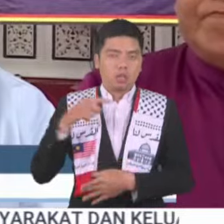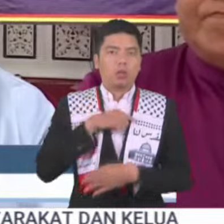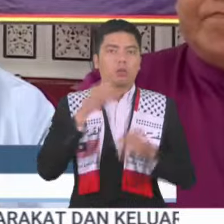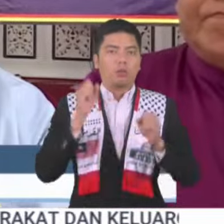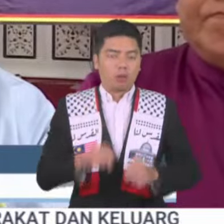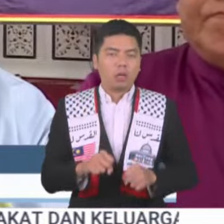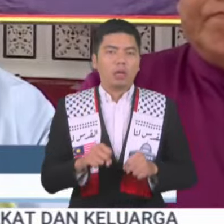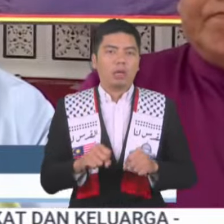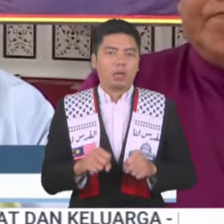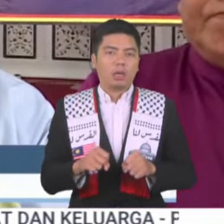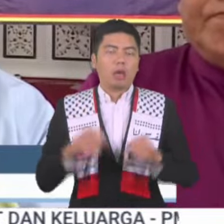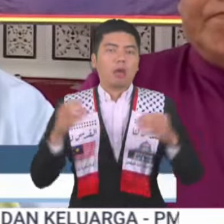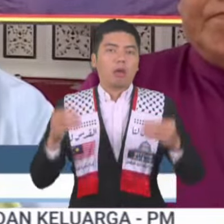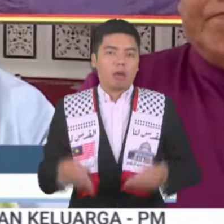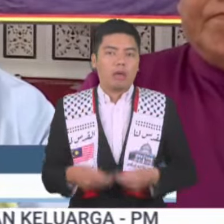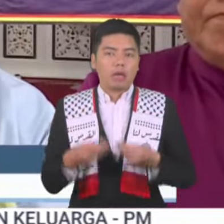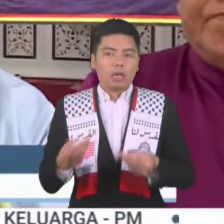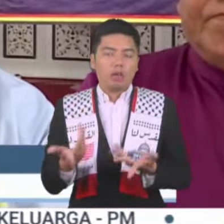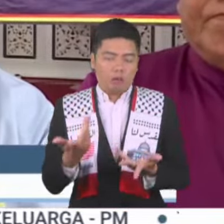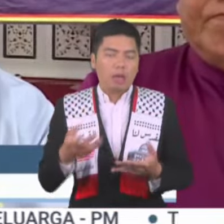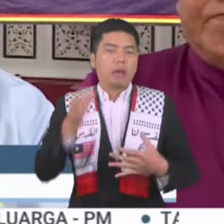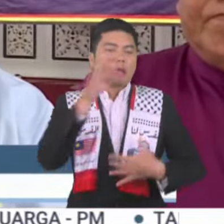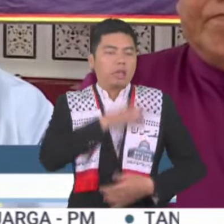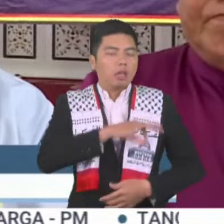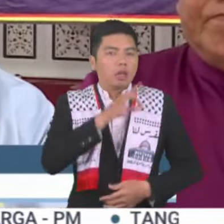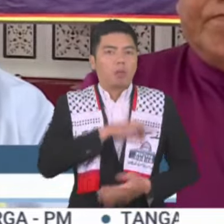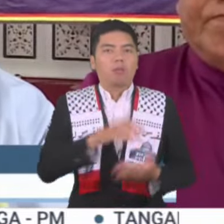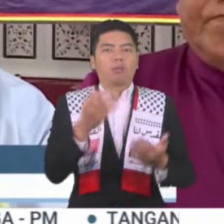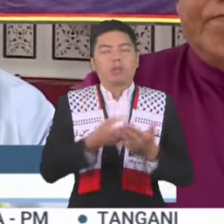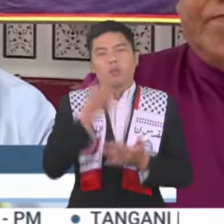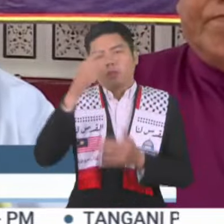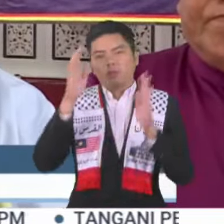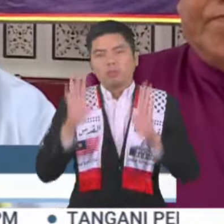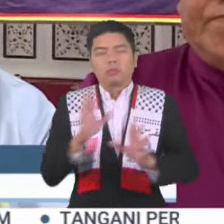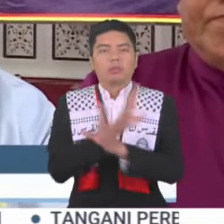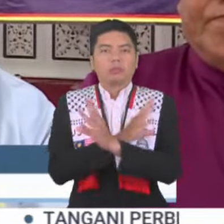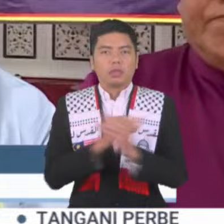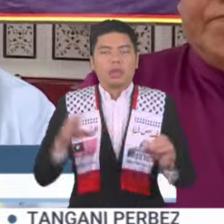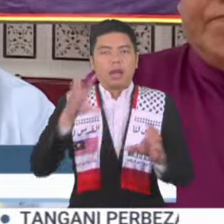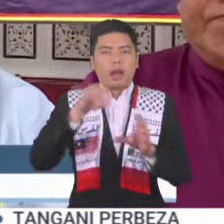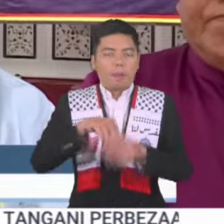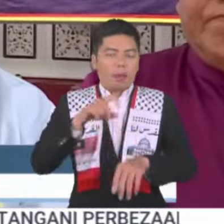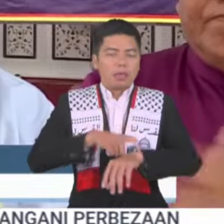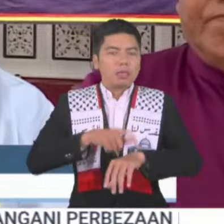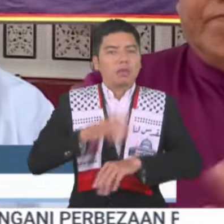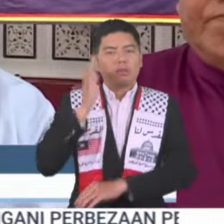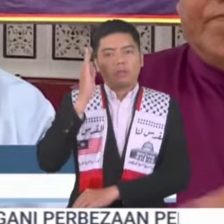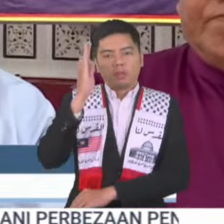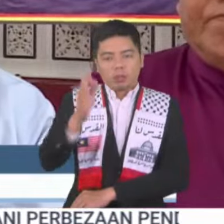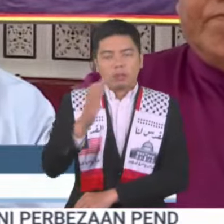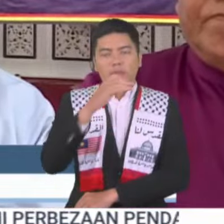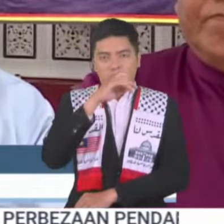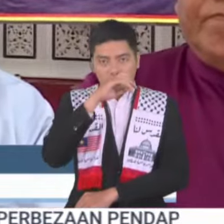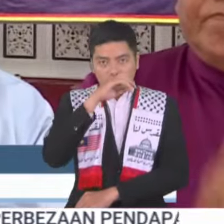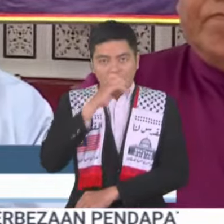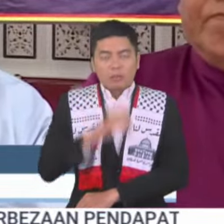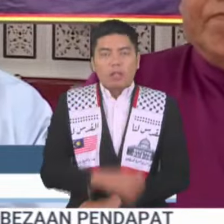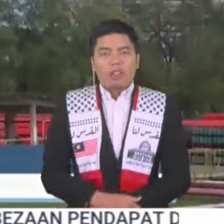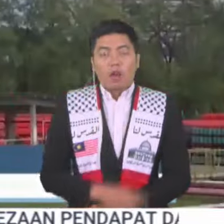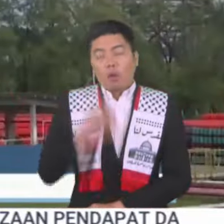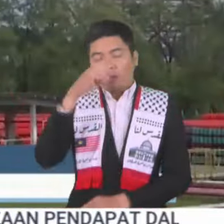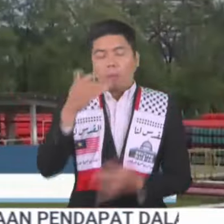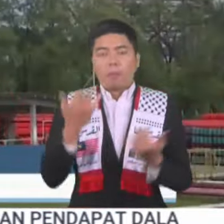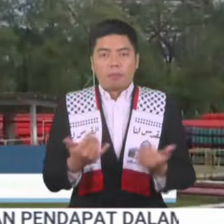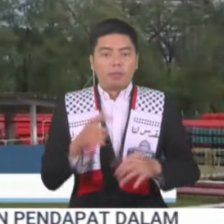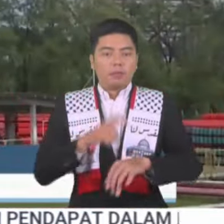menghasilkan sumber pendapatan baharulah bagi Sarawak di dalam masa yang akan datang. Walau bagaimanapun, katanya buat masa